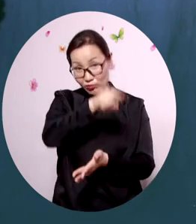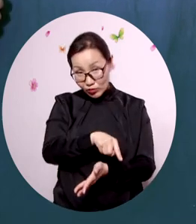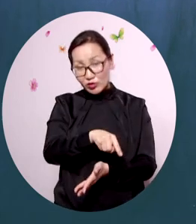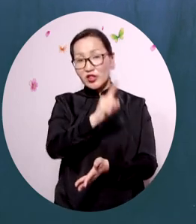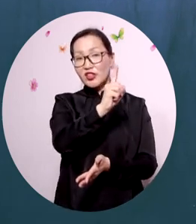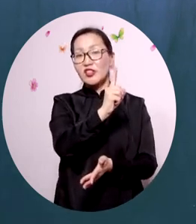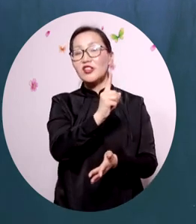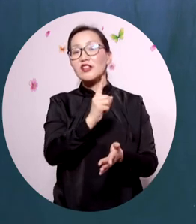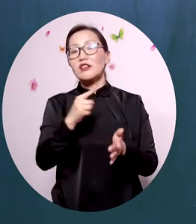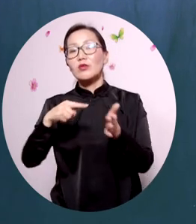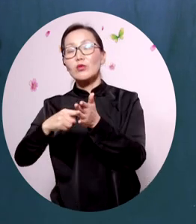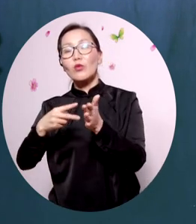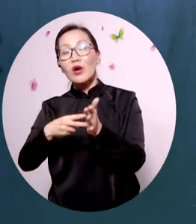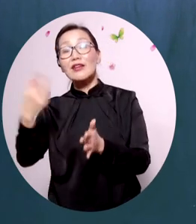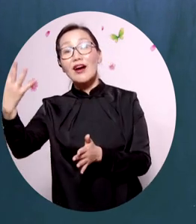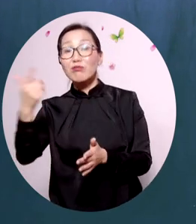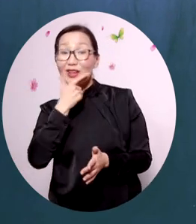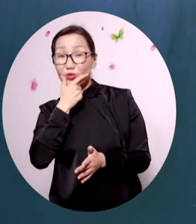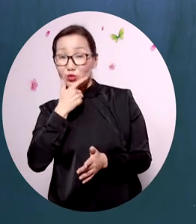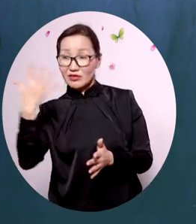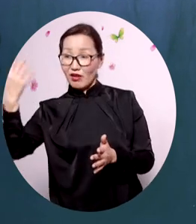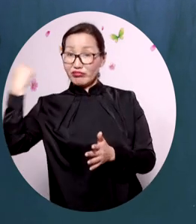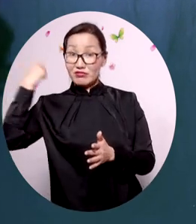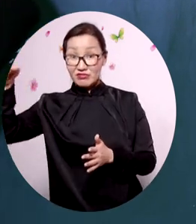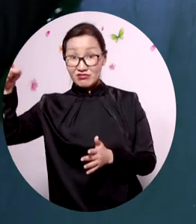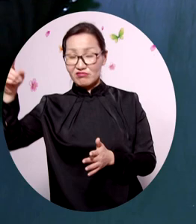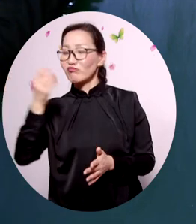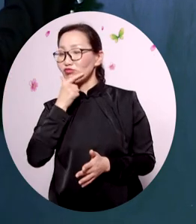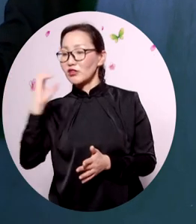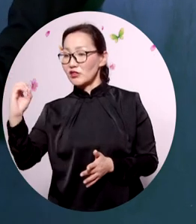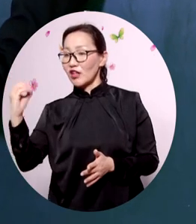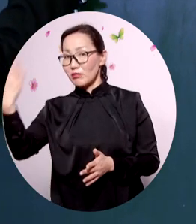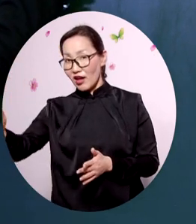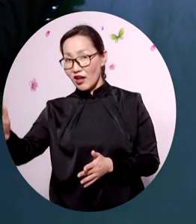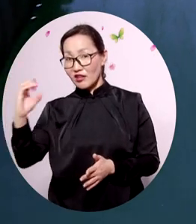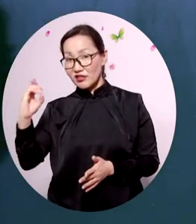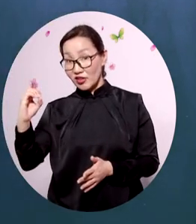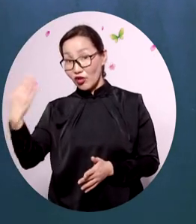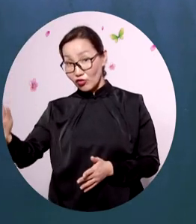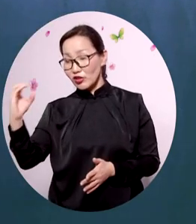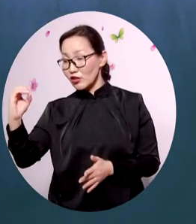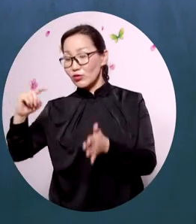Нэгийг 5 хуваахаар багтахгүй учраас тэг. Тэгээр өглөө.